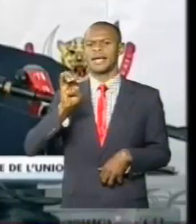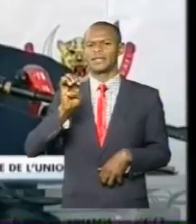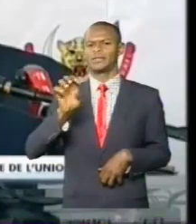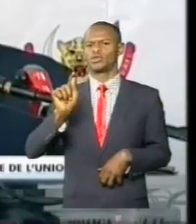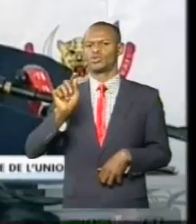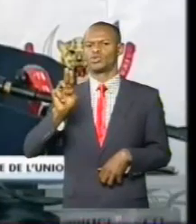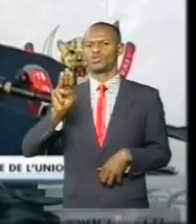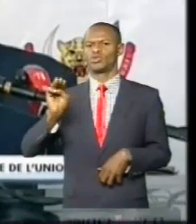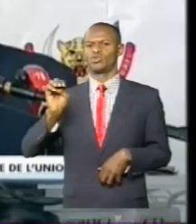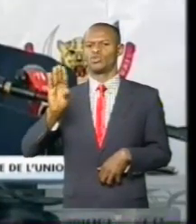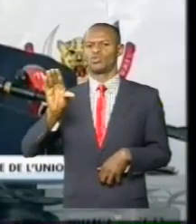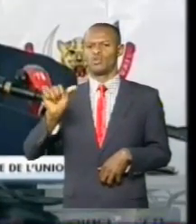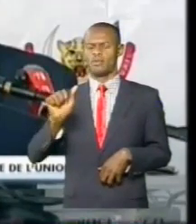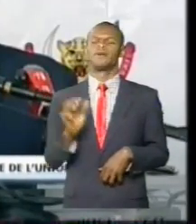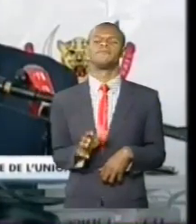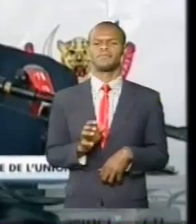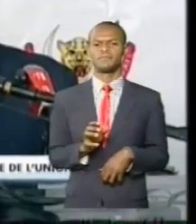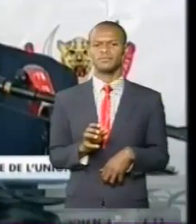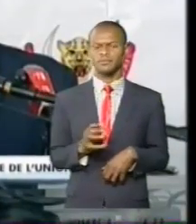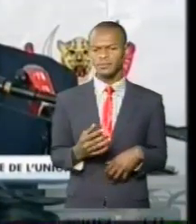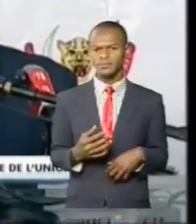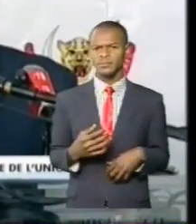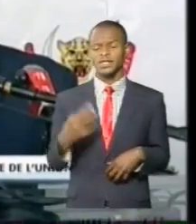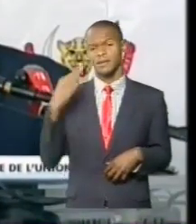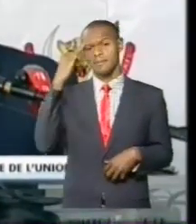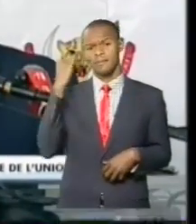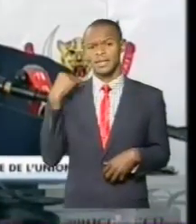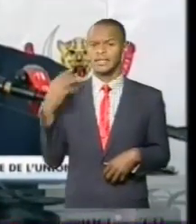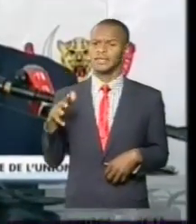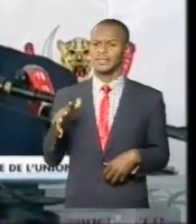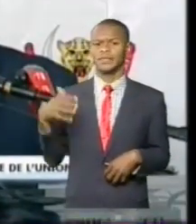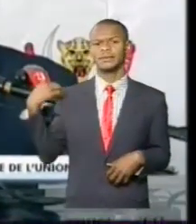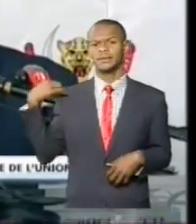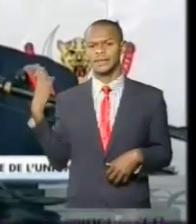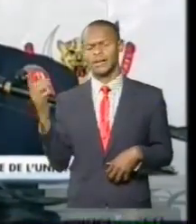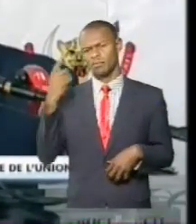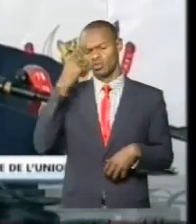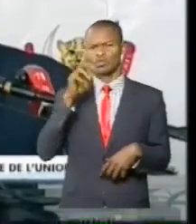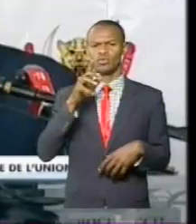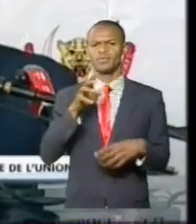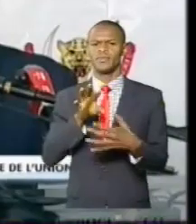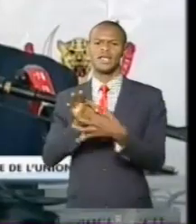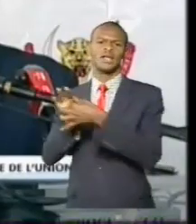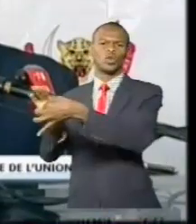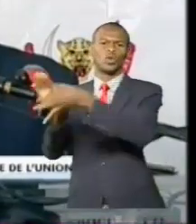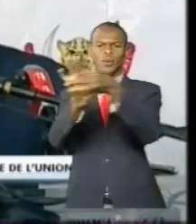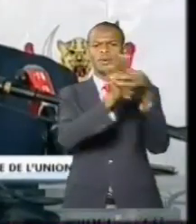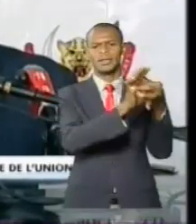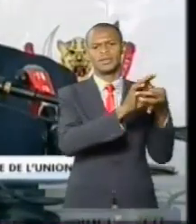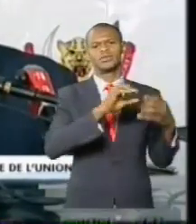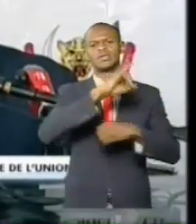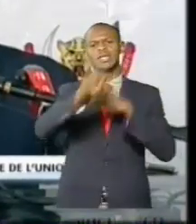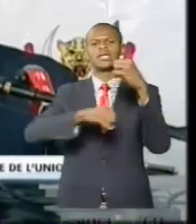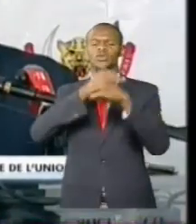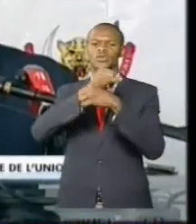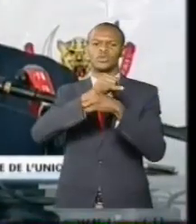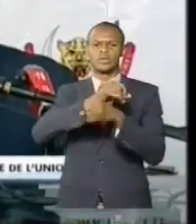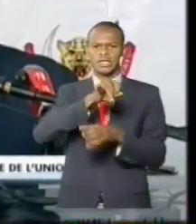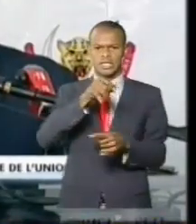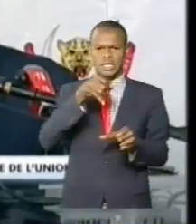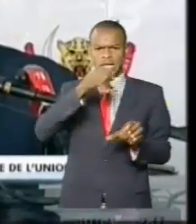Ministre d'État, ministre de la Coopération internationale, Intégration régionale